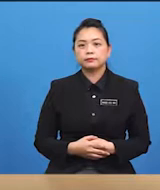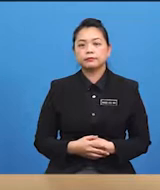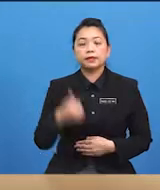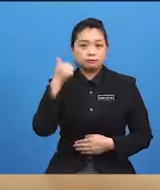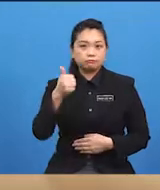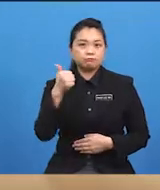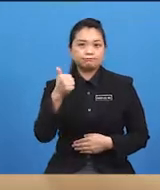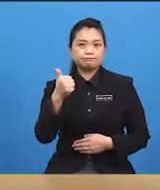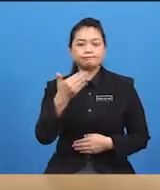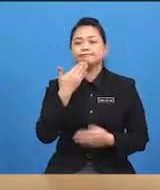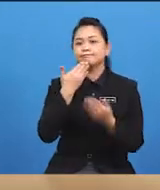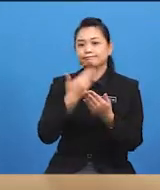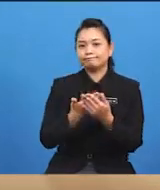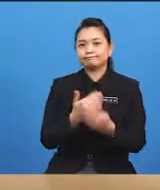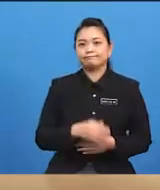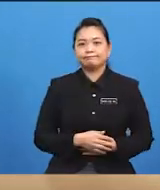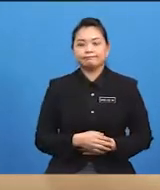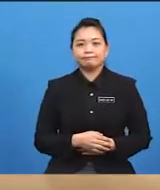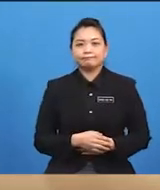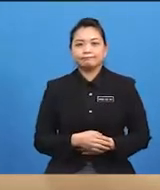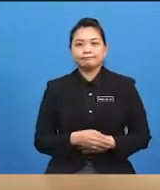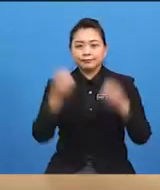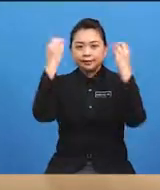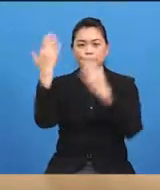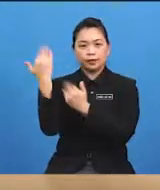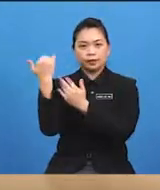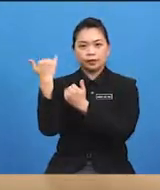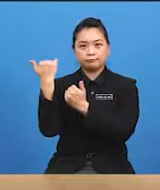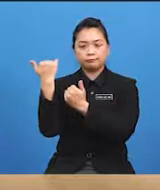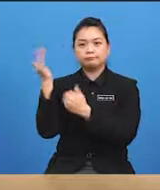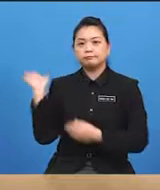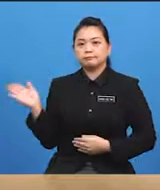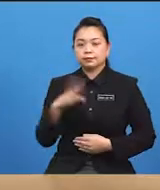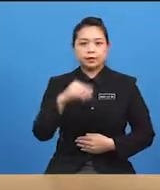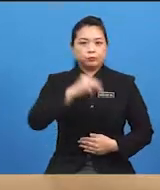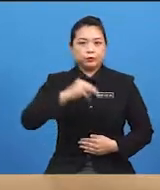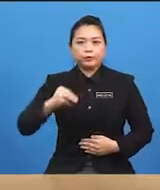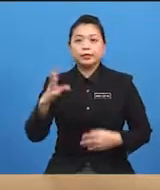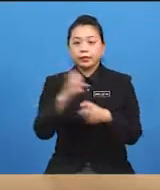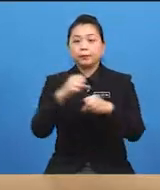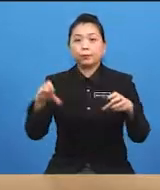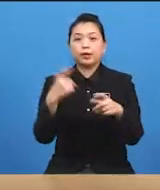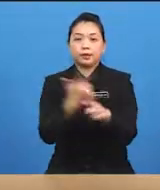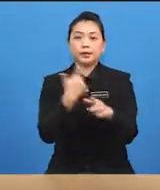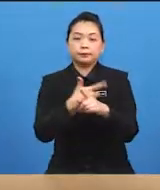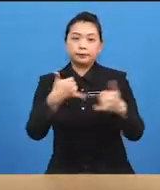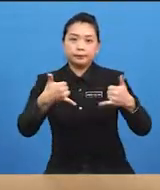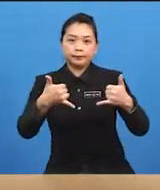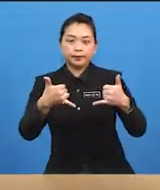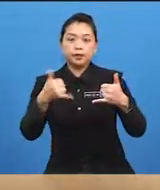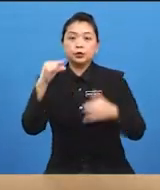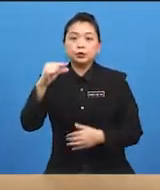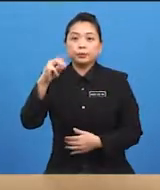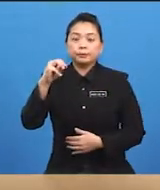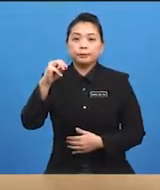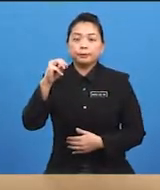Bagus, Nor. Terima kasih. Cikgu harap Nor serta murid-murid dapat membuat latihan memainkan G minor